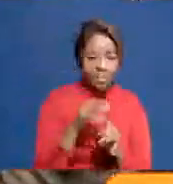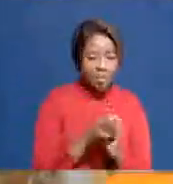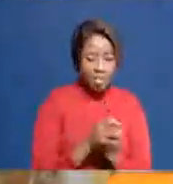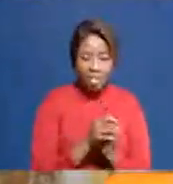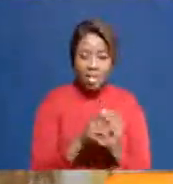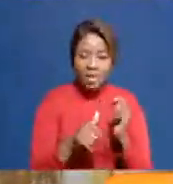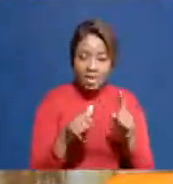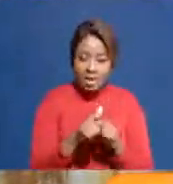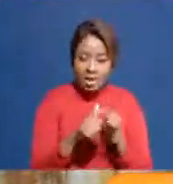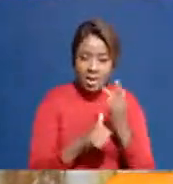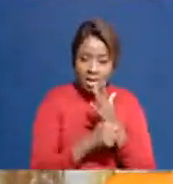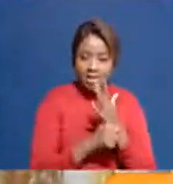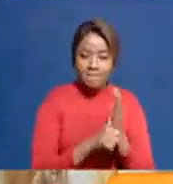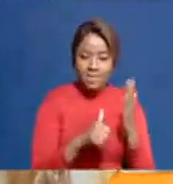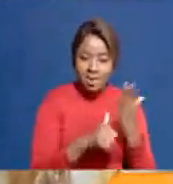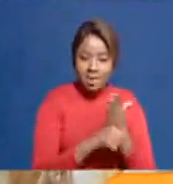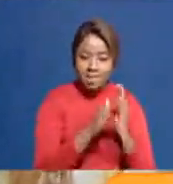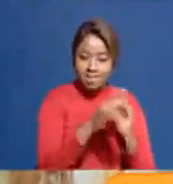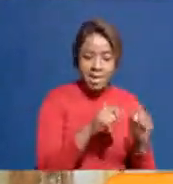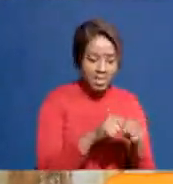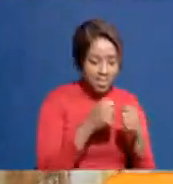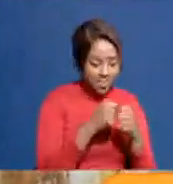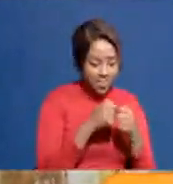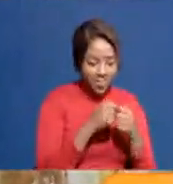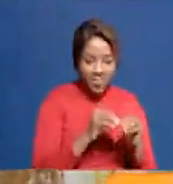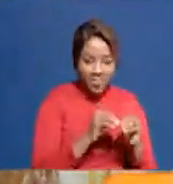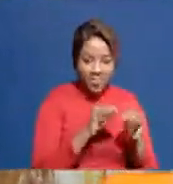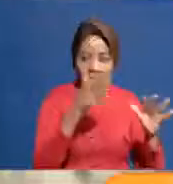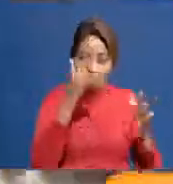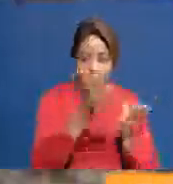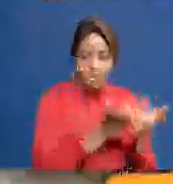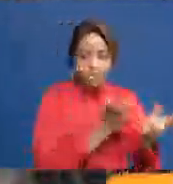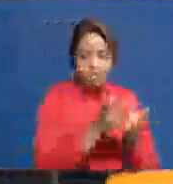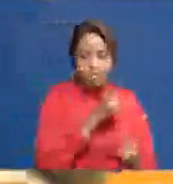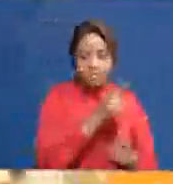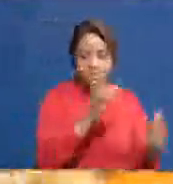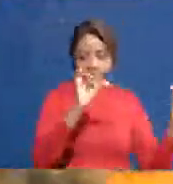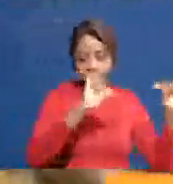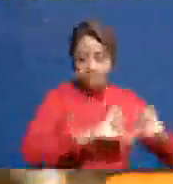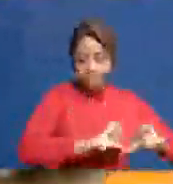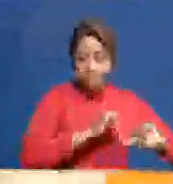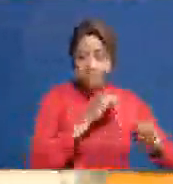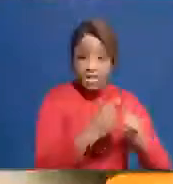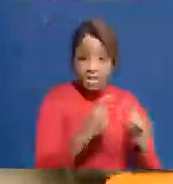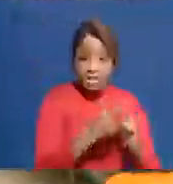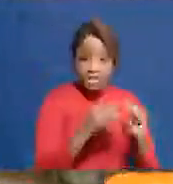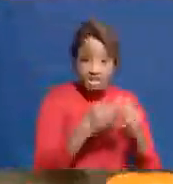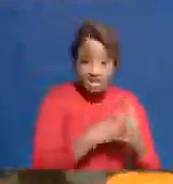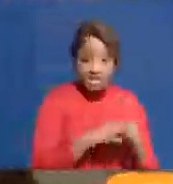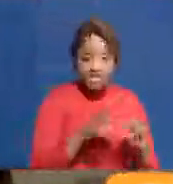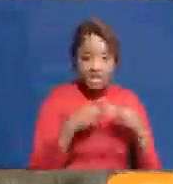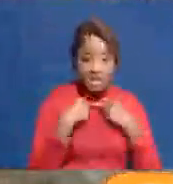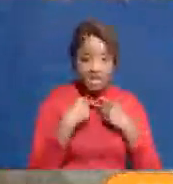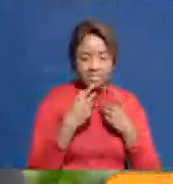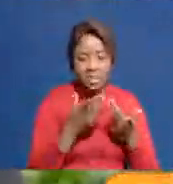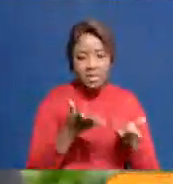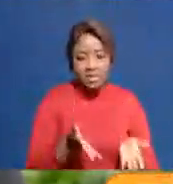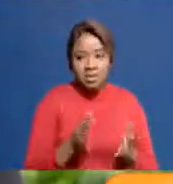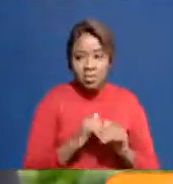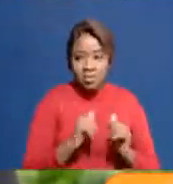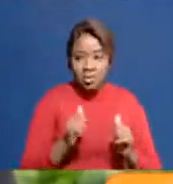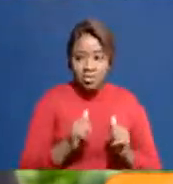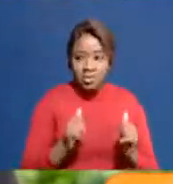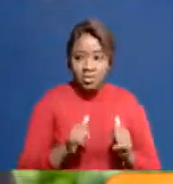mbaya ya ugemaji pombe haramu. Minyororo ya biashara hiyo iliyomfunga kwa miaka 8 sasa imekatika.